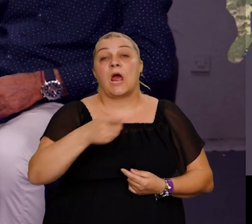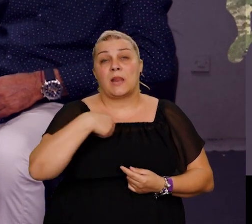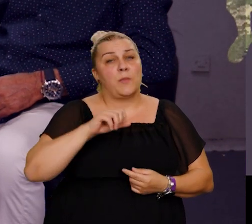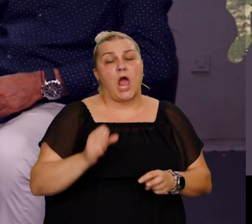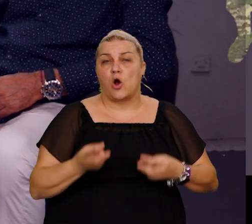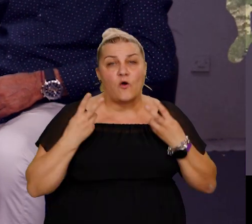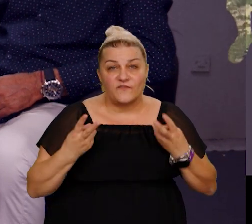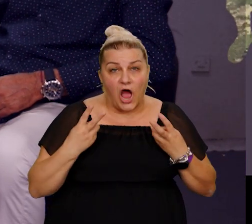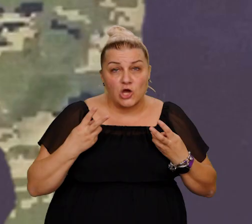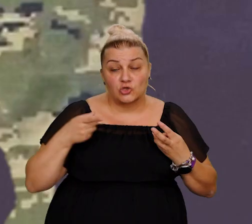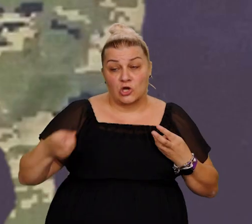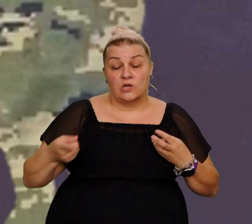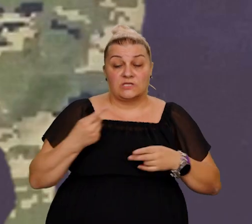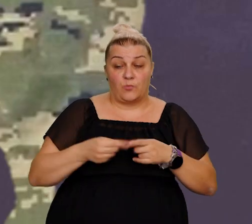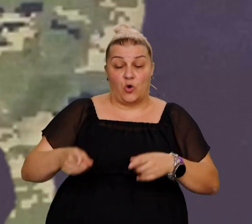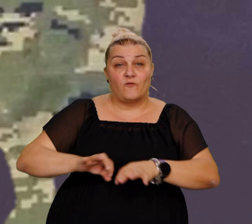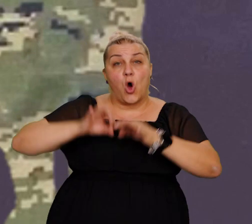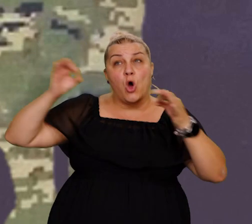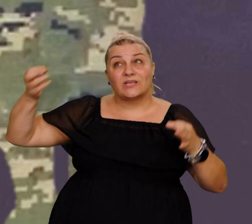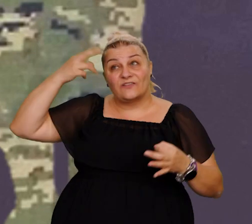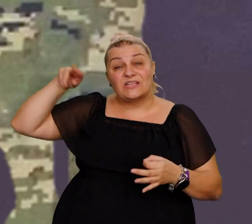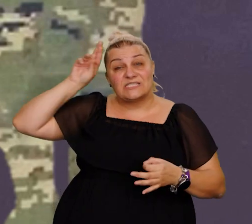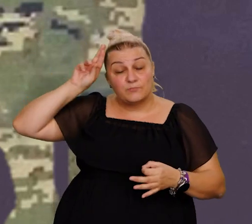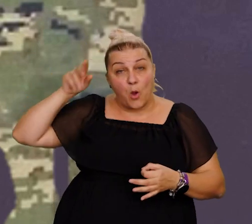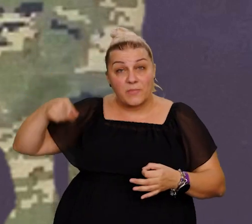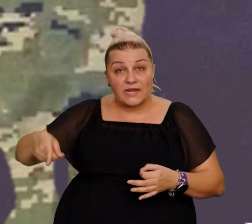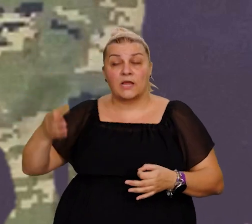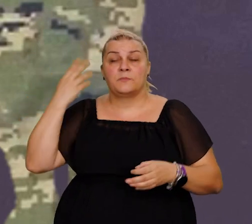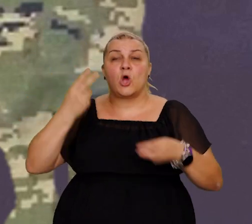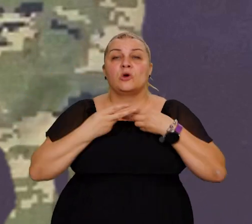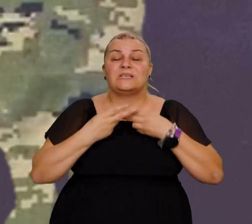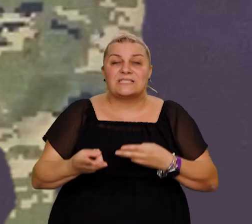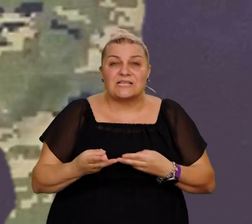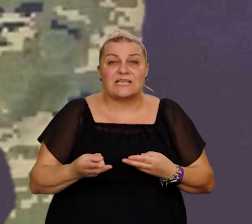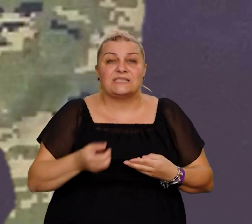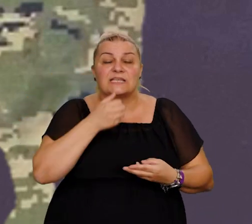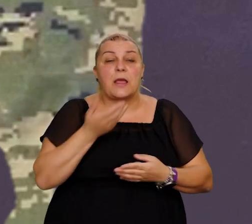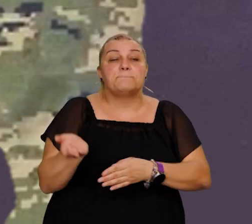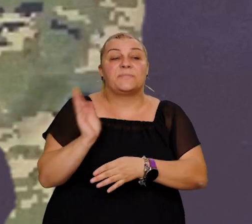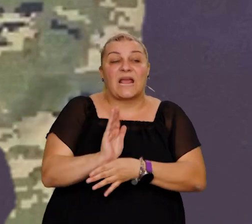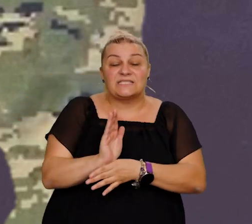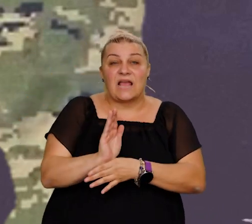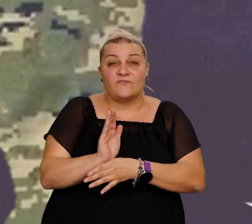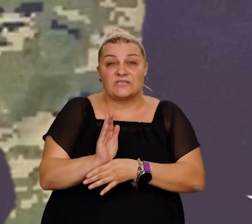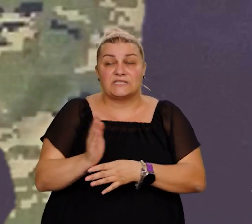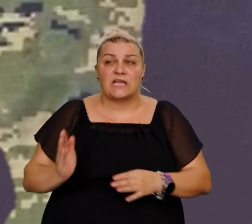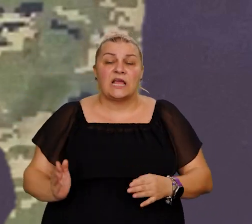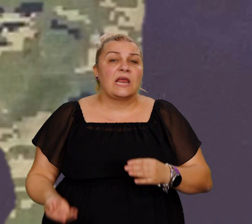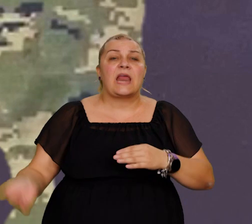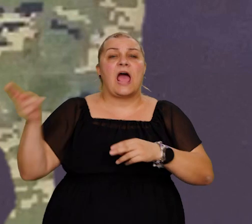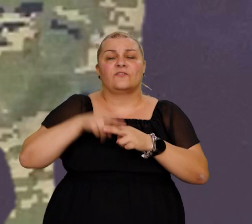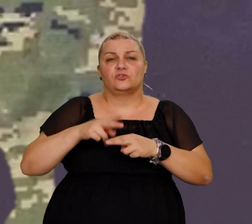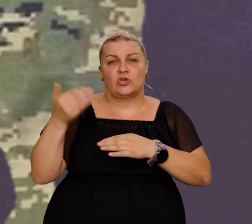je to vrlo važno. Na otkrivanju spomenika su bili, znači, od izaslanici i predstavnici najviših